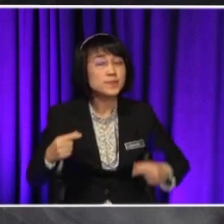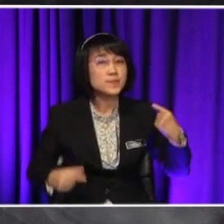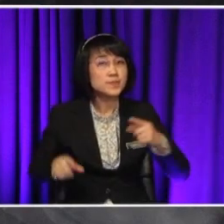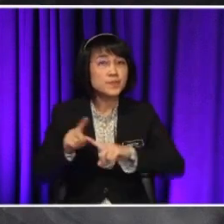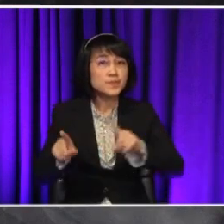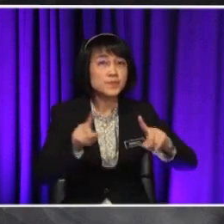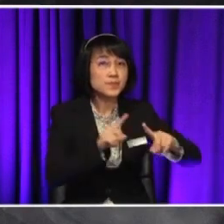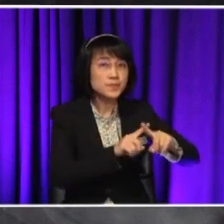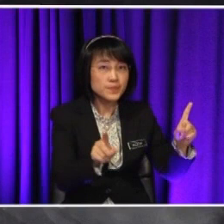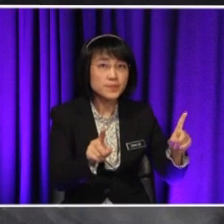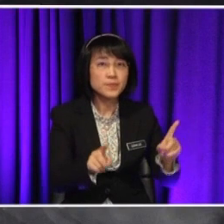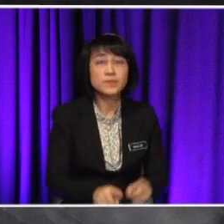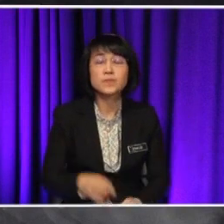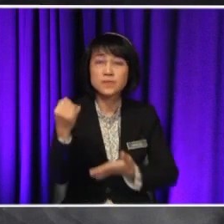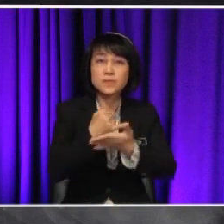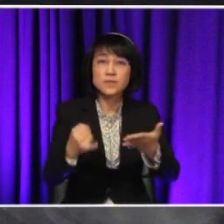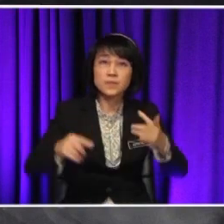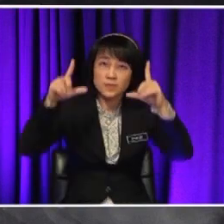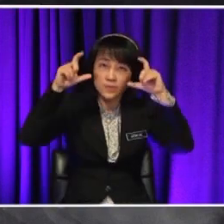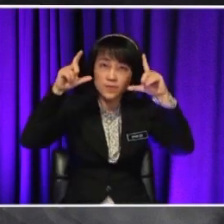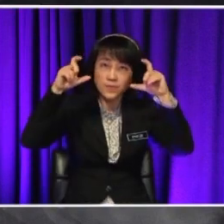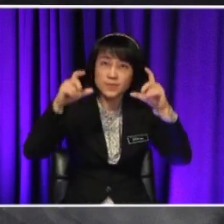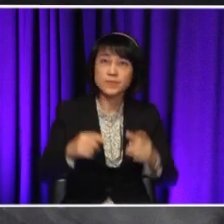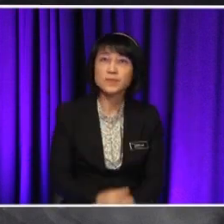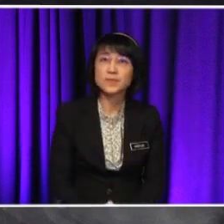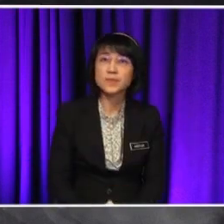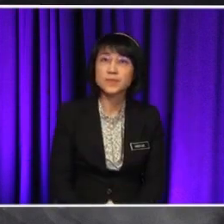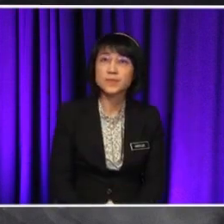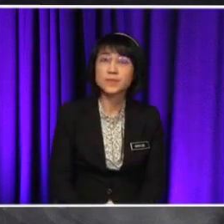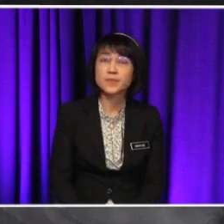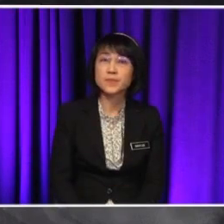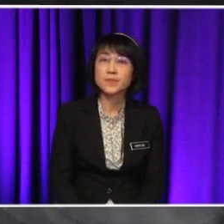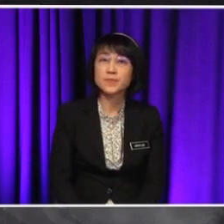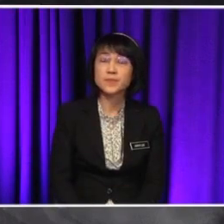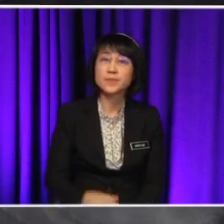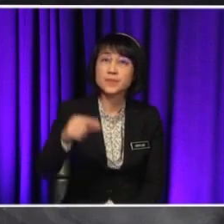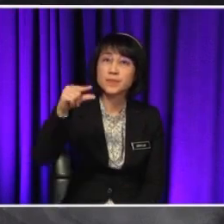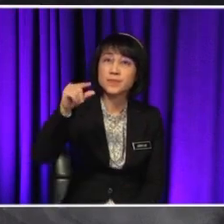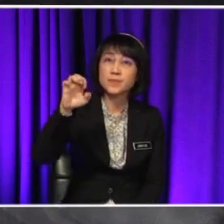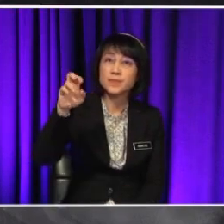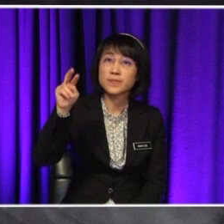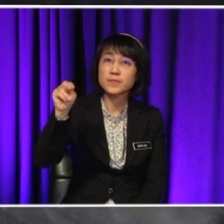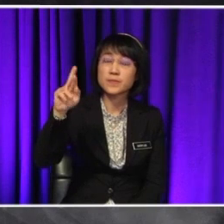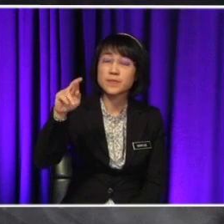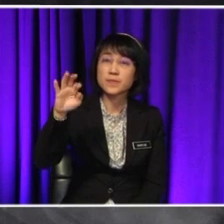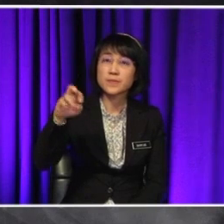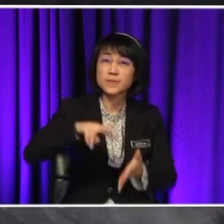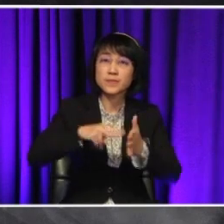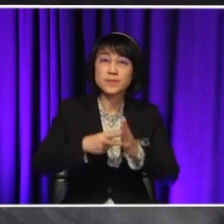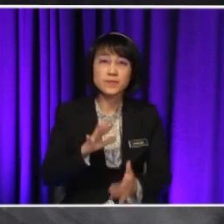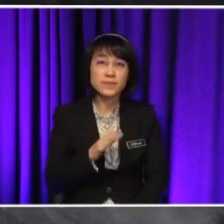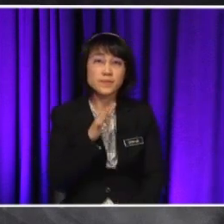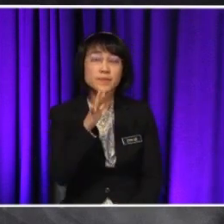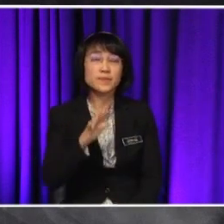sesuatu seni foto. Okey, genre tu maksudnya style. Okey. Jenis-jenis genre foto, dokumentari